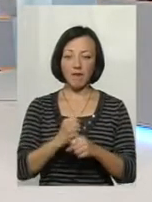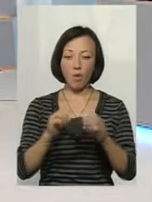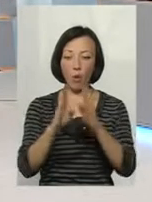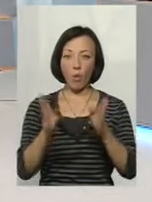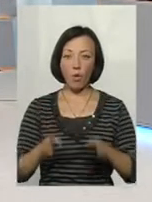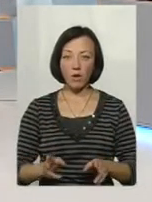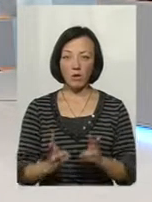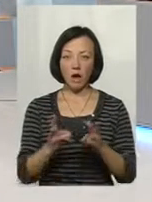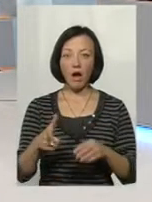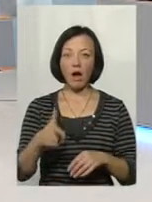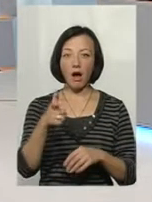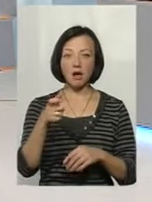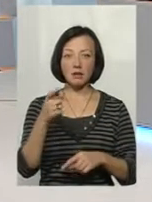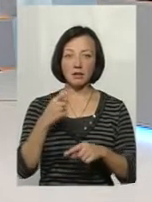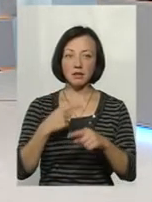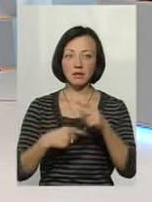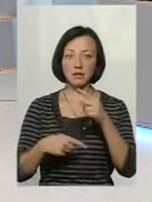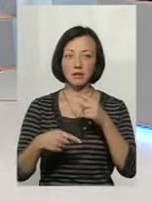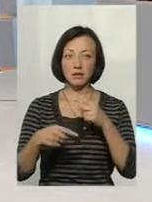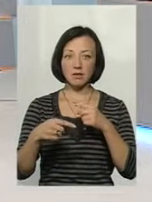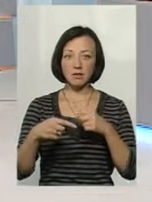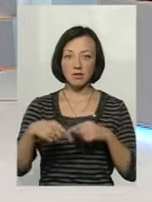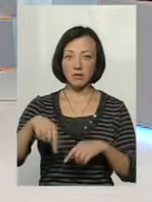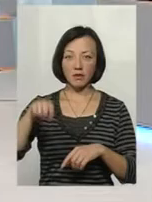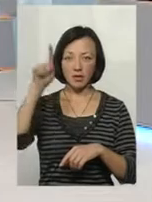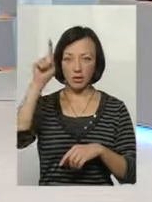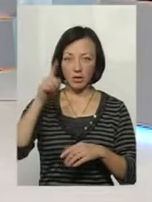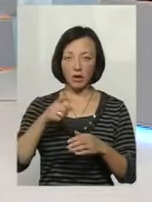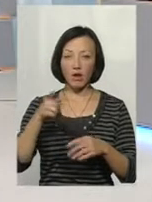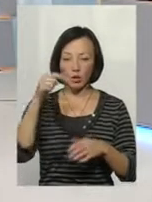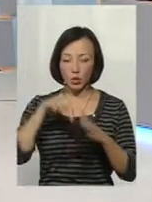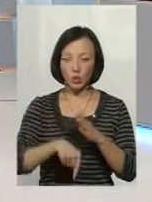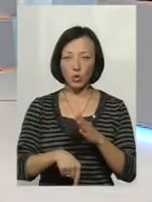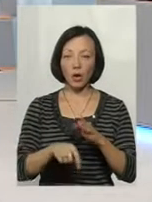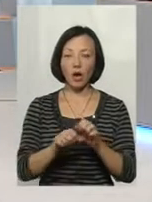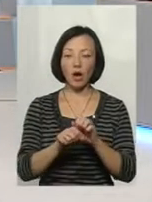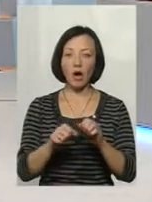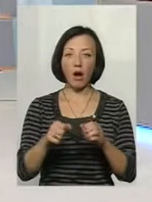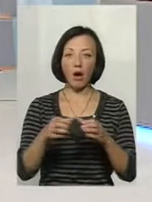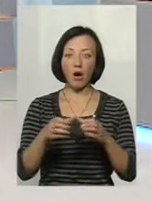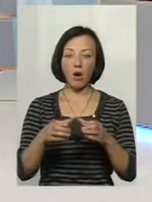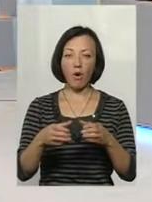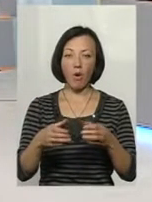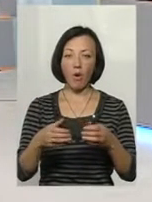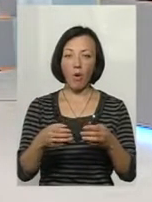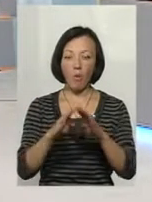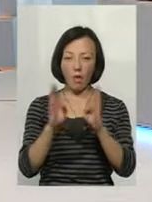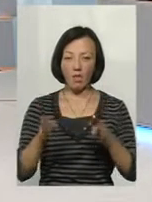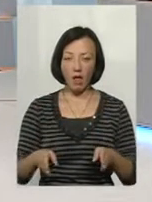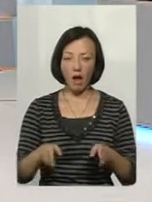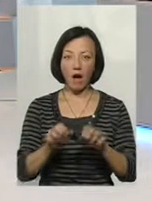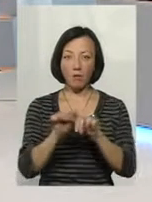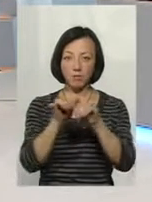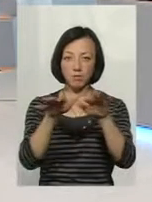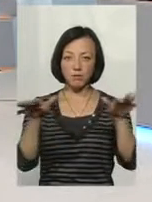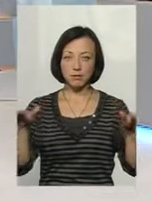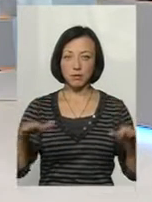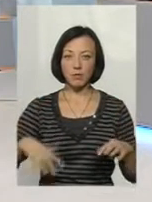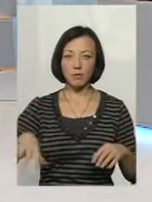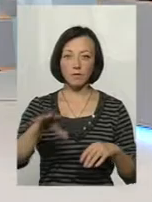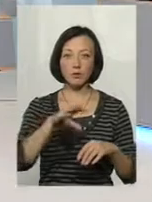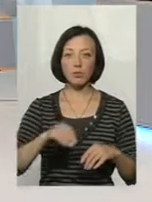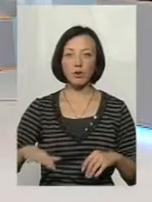димові гази не верталися назад безпосередньо до котла, а розходилися по стелі, по всьому